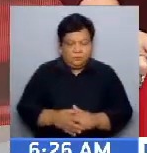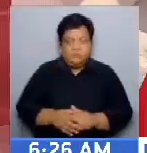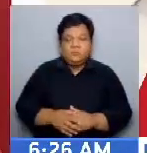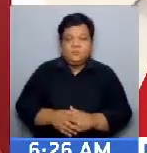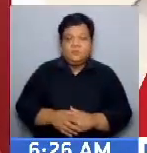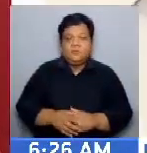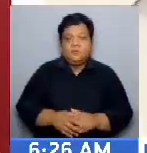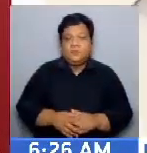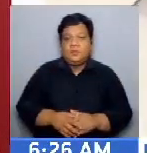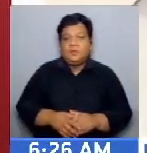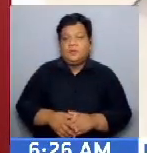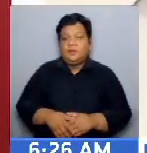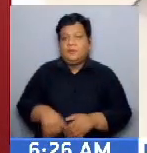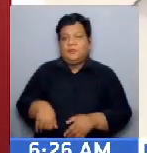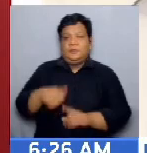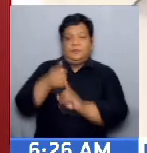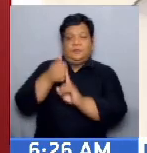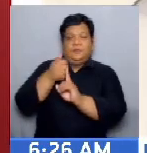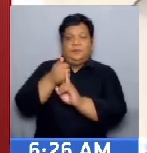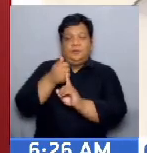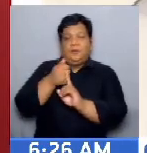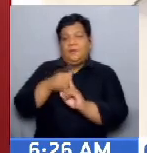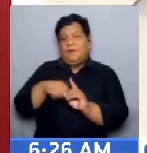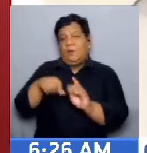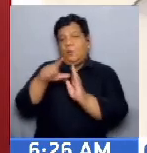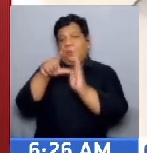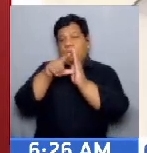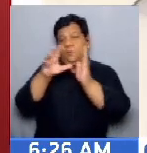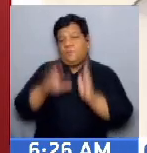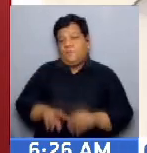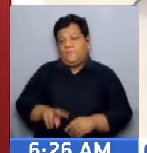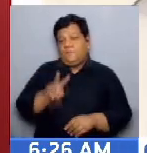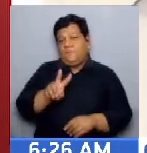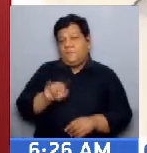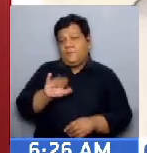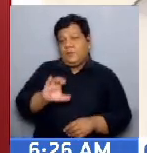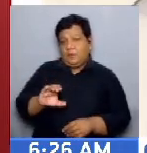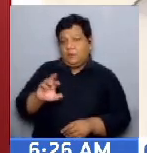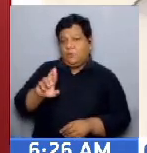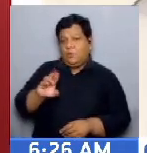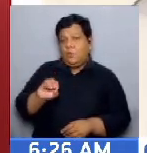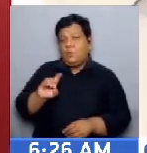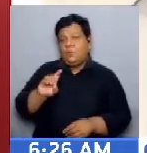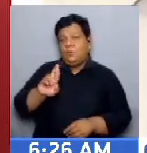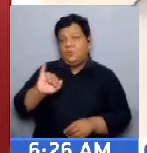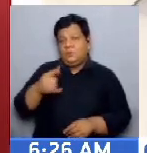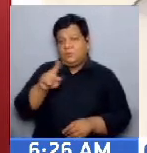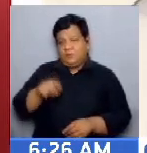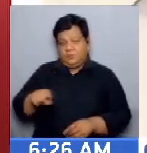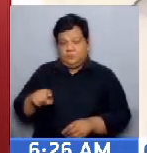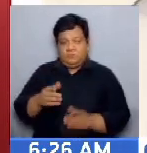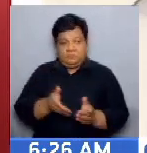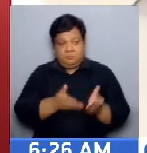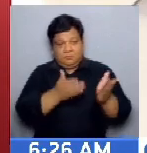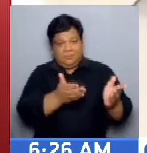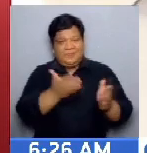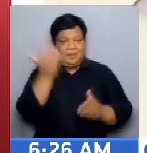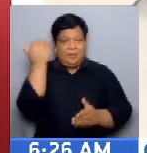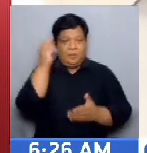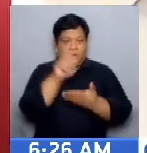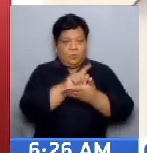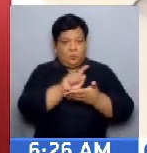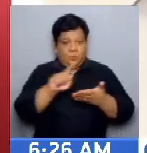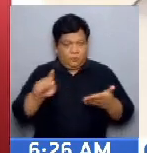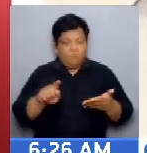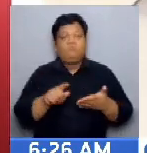at incoming Executive Secretary na si Attorney Vic Rodriguez, inalok kay Angeles ang puwesto noong nakaraang linggo at tinanggap niya ito